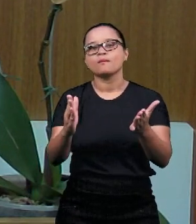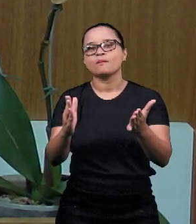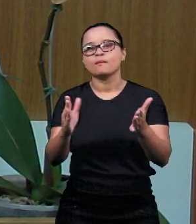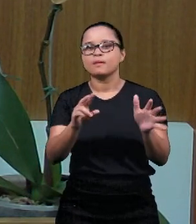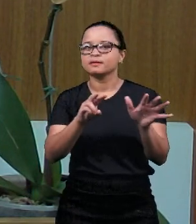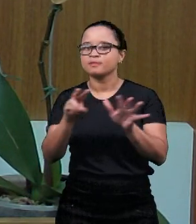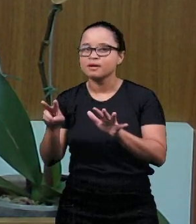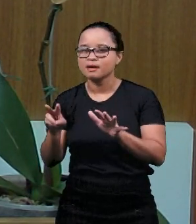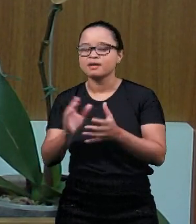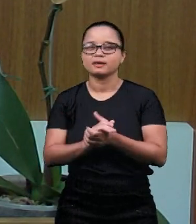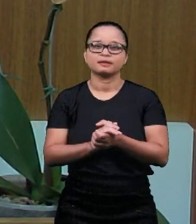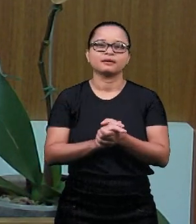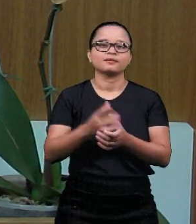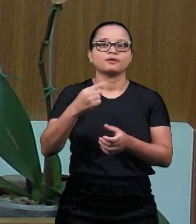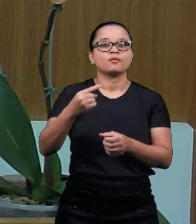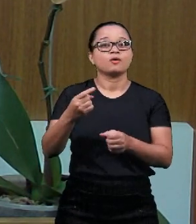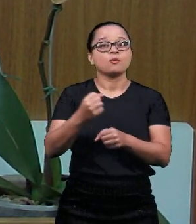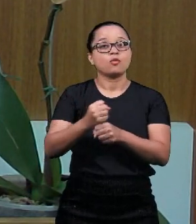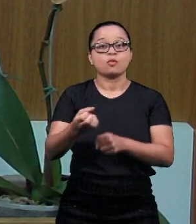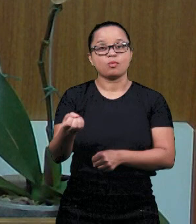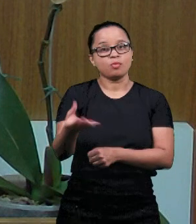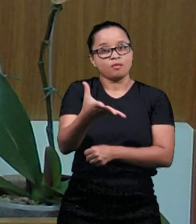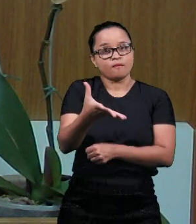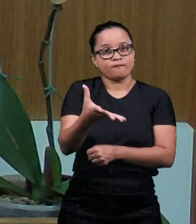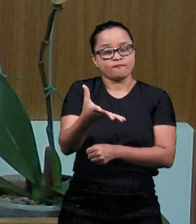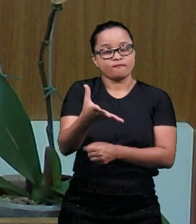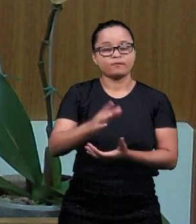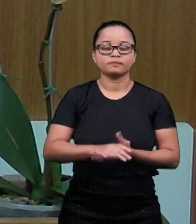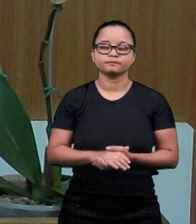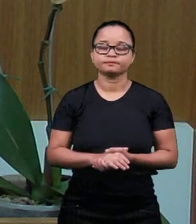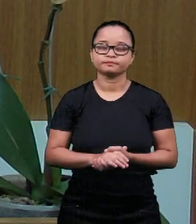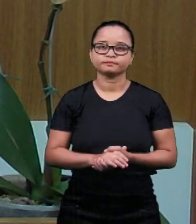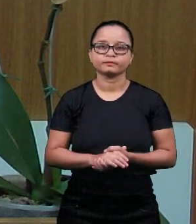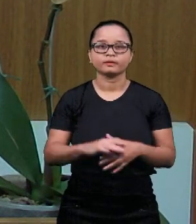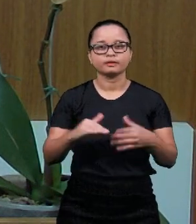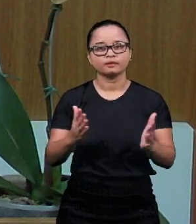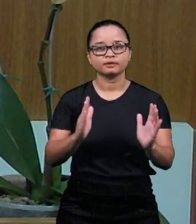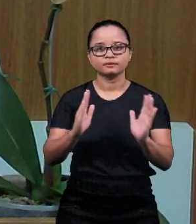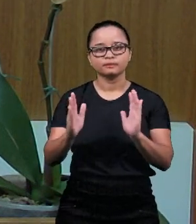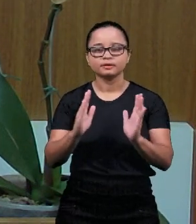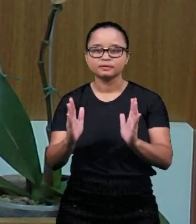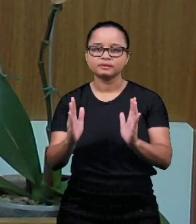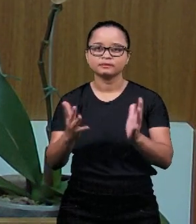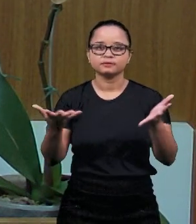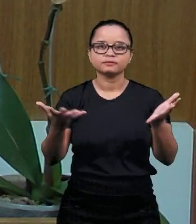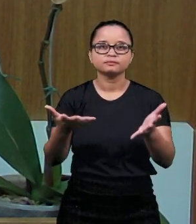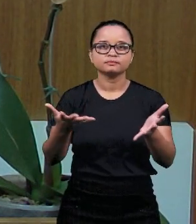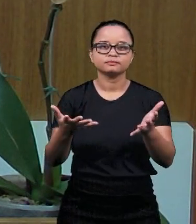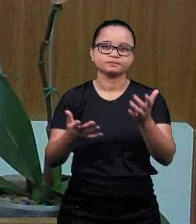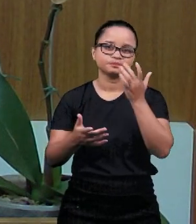Ce que nous avons ces jours-ci, O que temos nesses dias